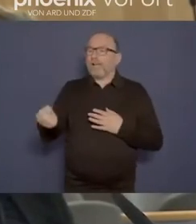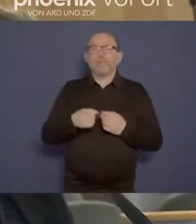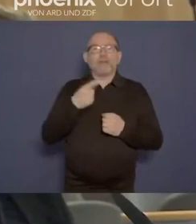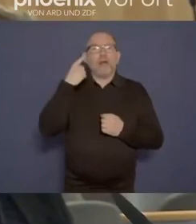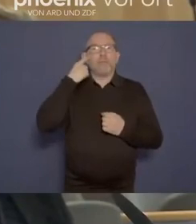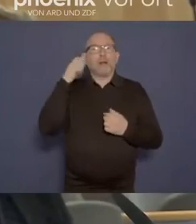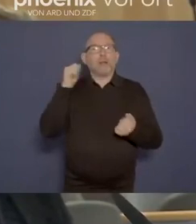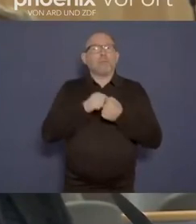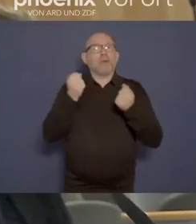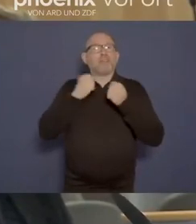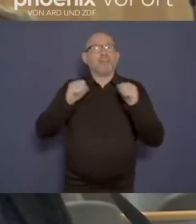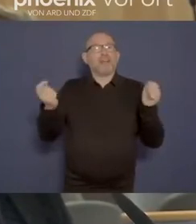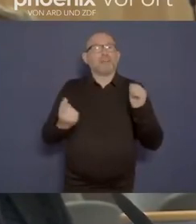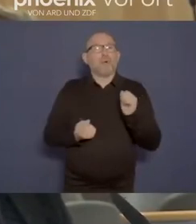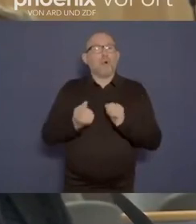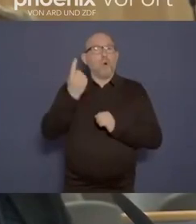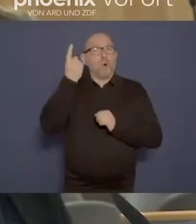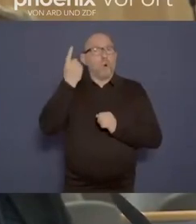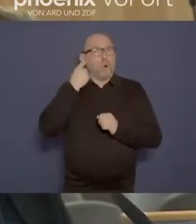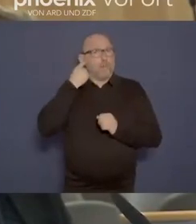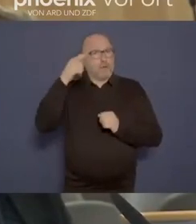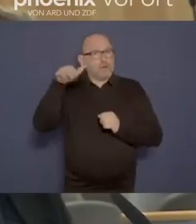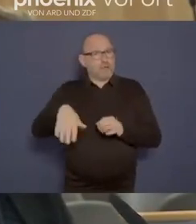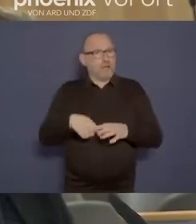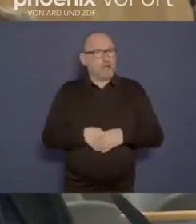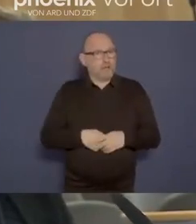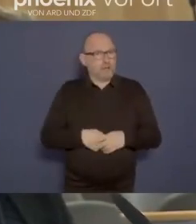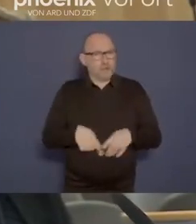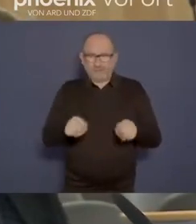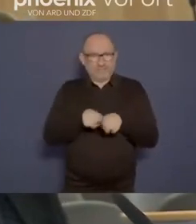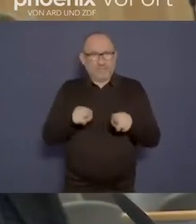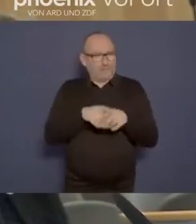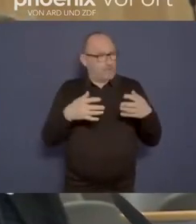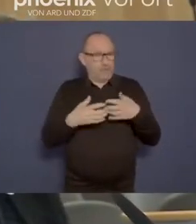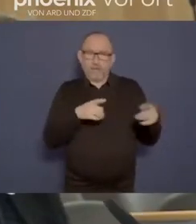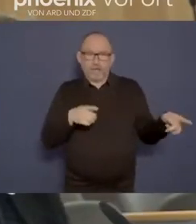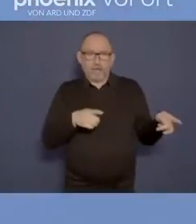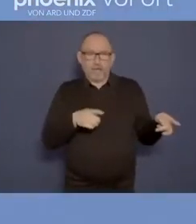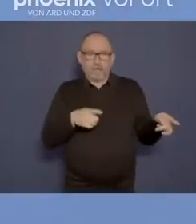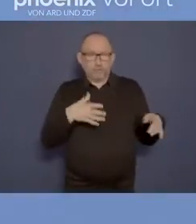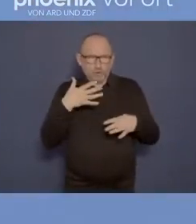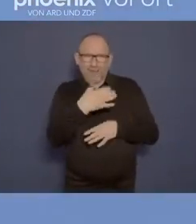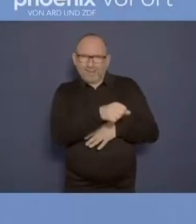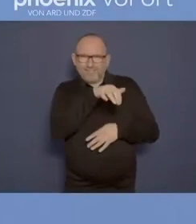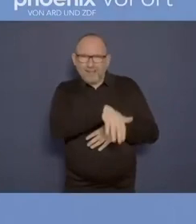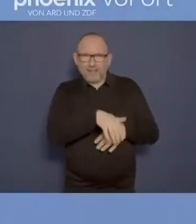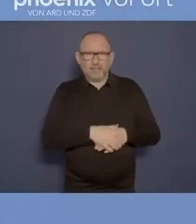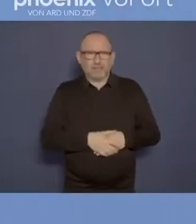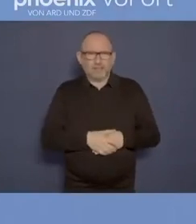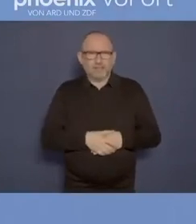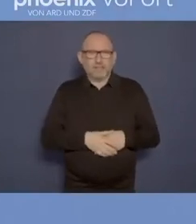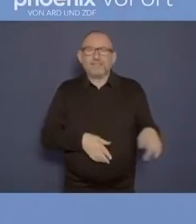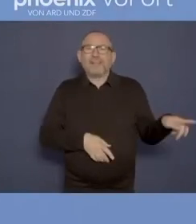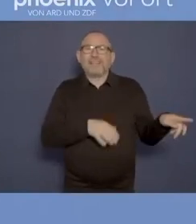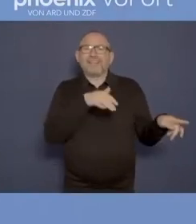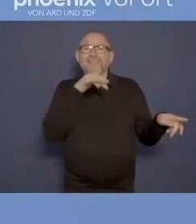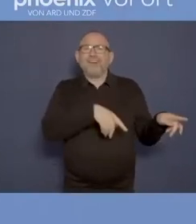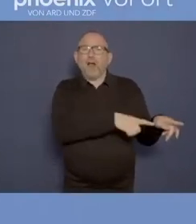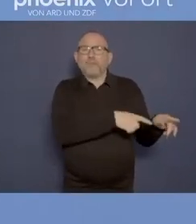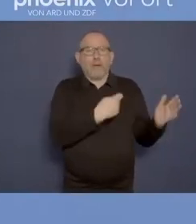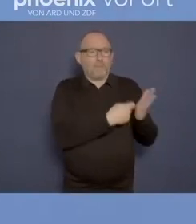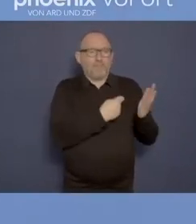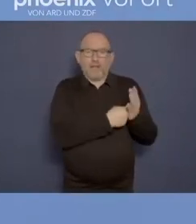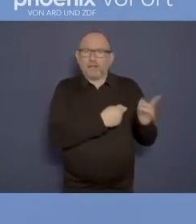hat so einen hohen Stellenwert, in die andere Richtung, wie Florida das tut? Also Sie greifen ja ein. Ich kann diesen Fall in Florida jetzt nicht bewerten